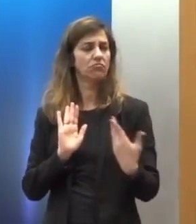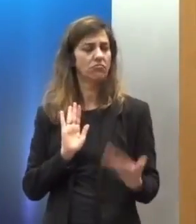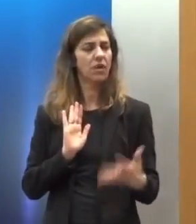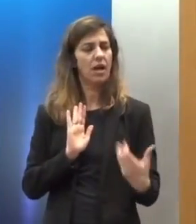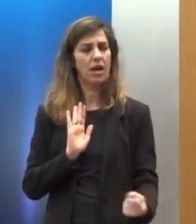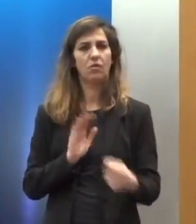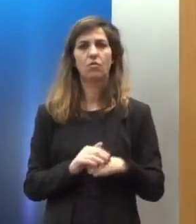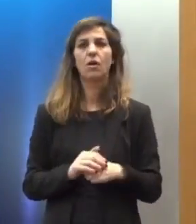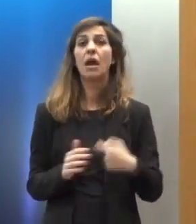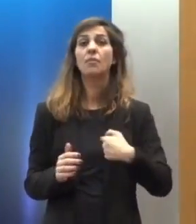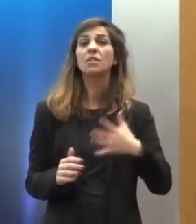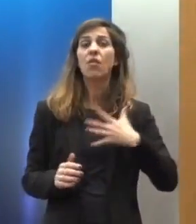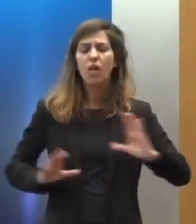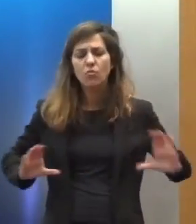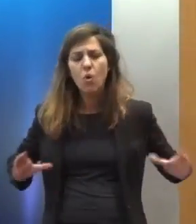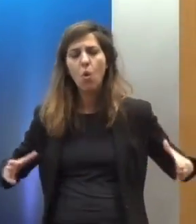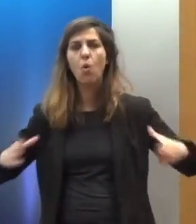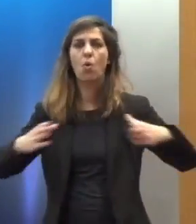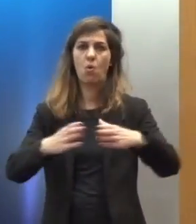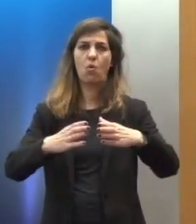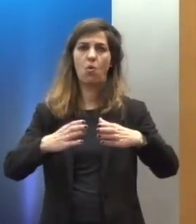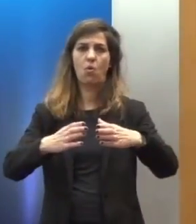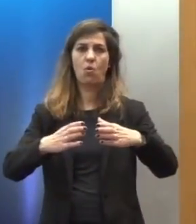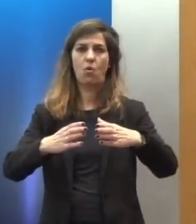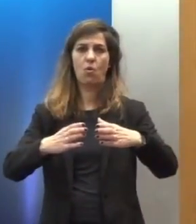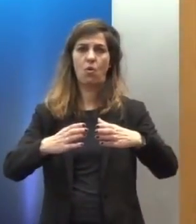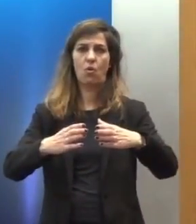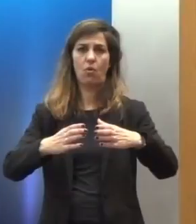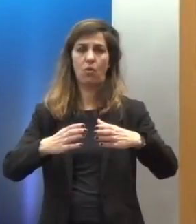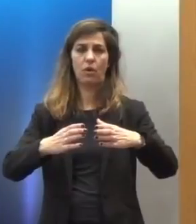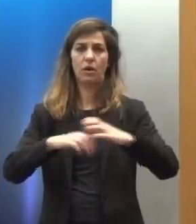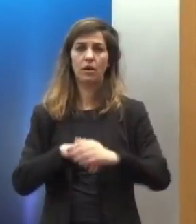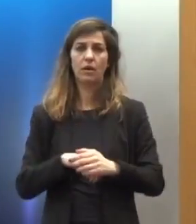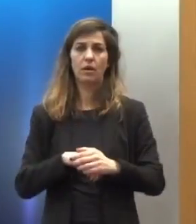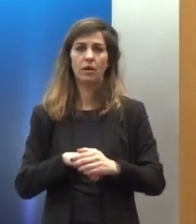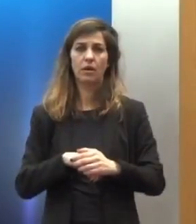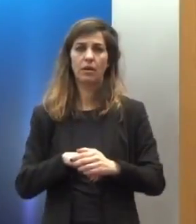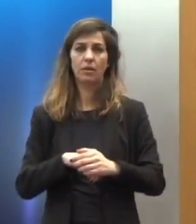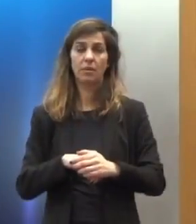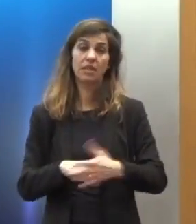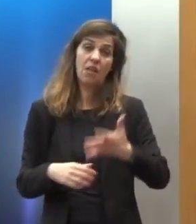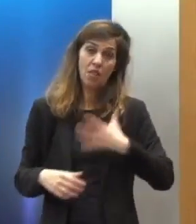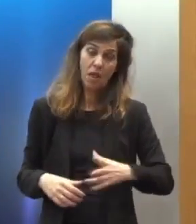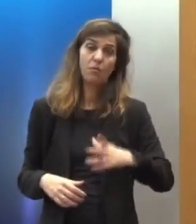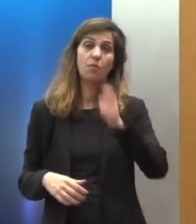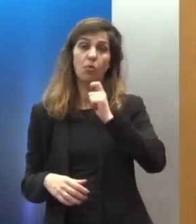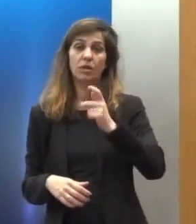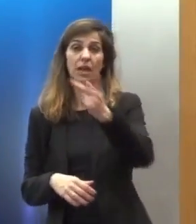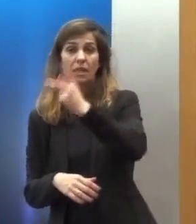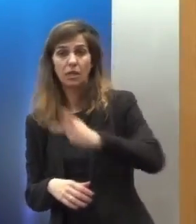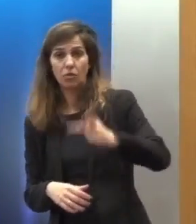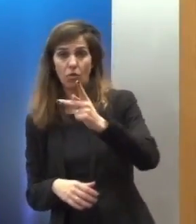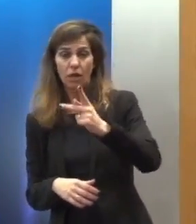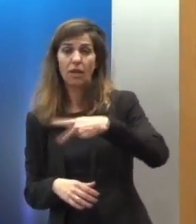καθολικότητα, το αδιέρετο και την αλληλεξάρτηση μεταξύ των ατομικών και πολιτικών δικαιωμάτων, αλλά και των οικονομικών, κοινωνικών, πολιτιστικών